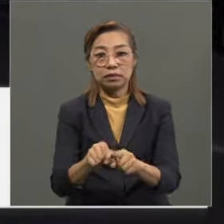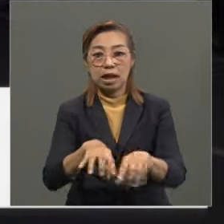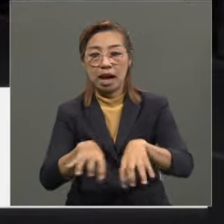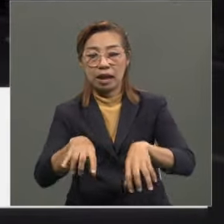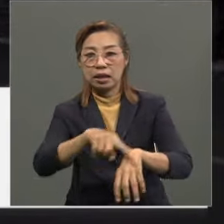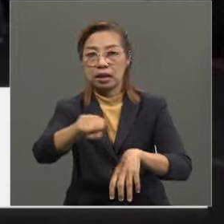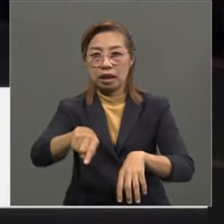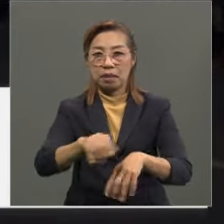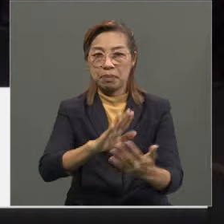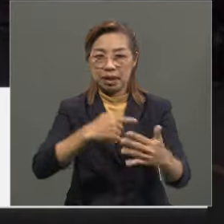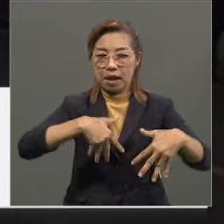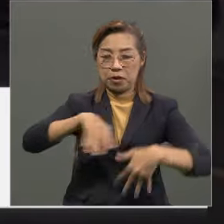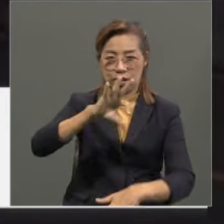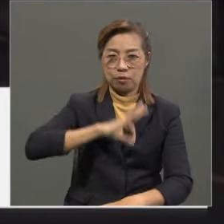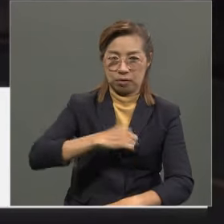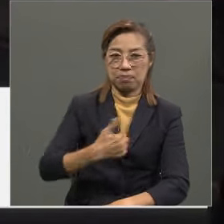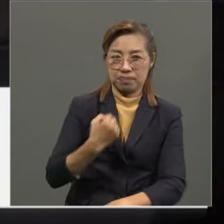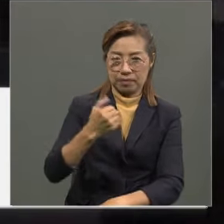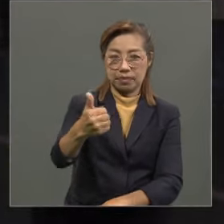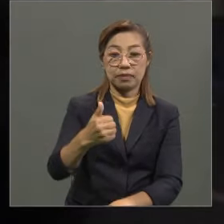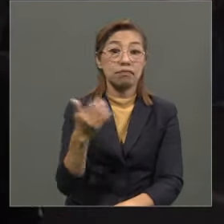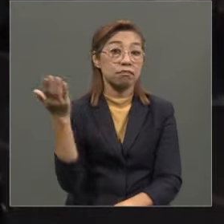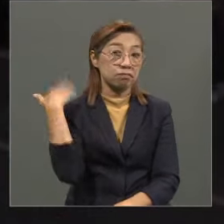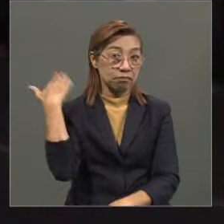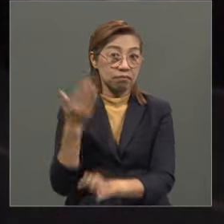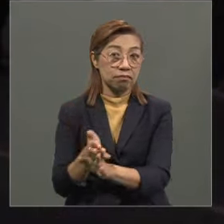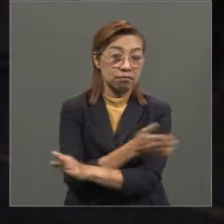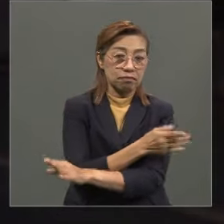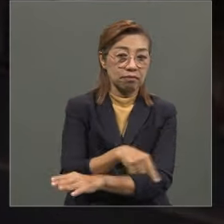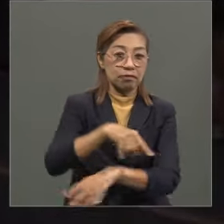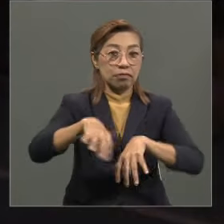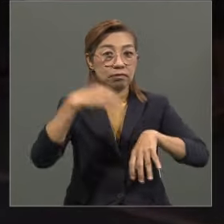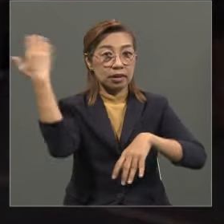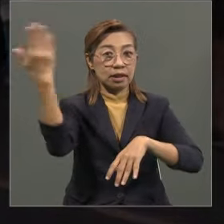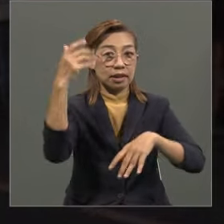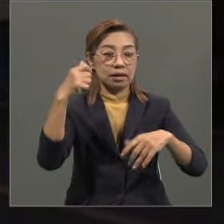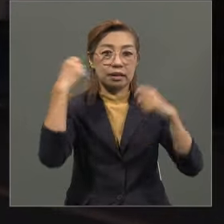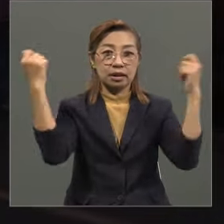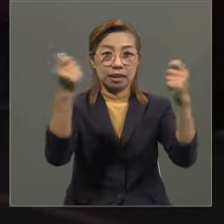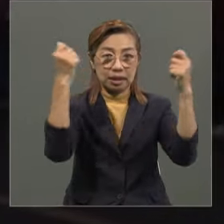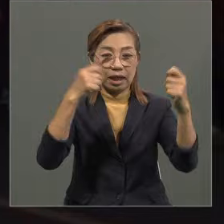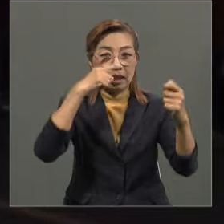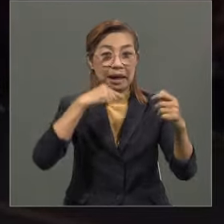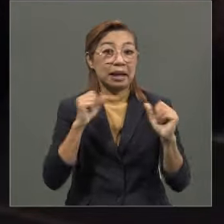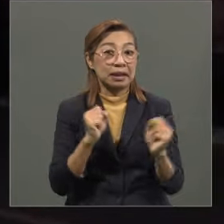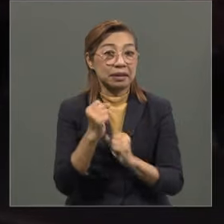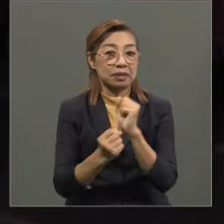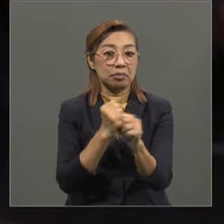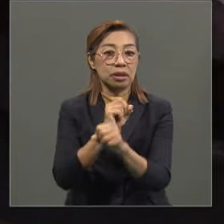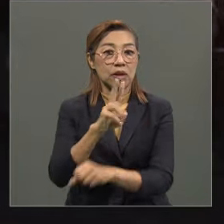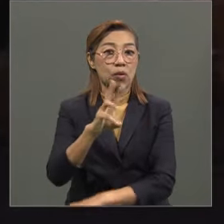ความเชื่อมั่นในประเทศไทยได้โดยก่อนหน้านี้ครับในการจัดงานไทยแลนFestivalเมื่อปี